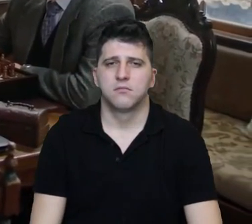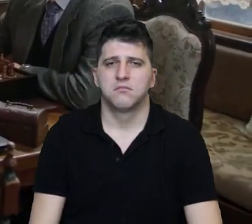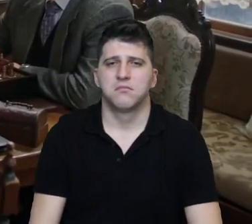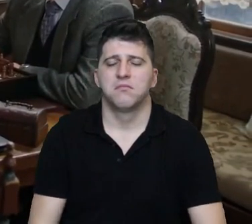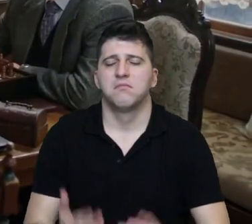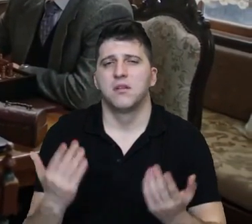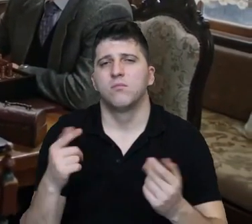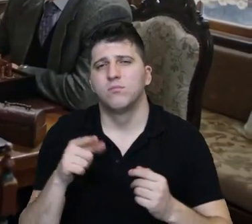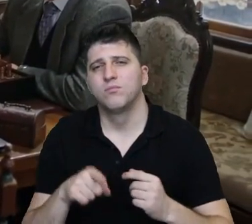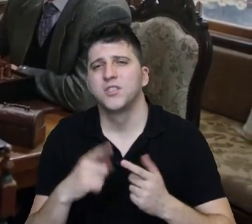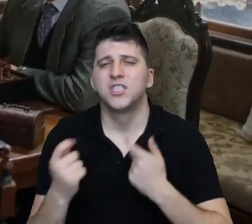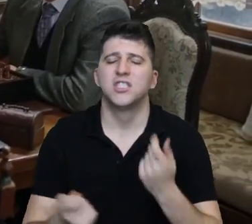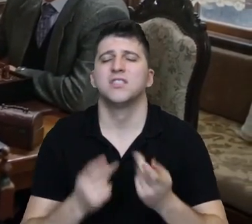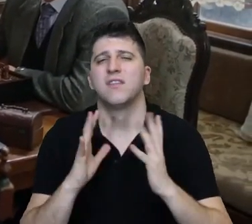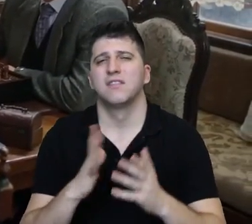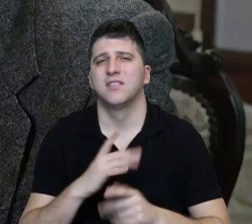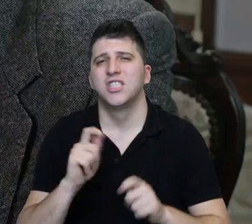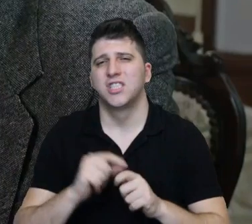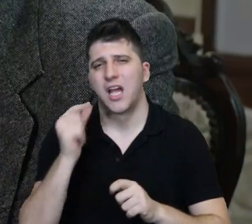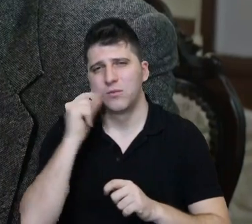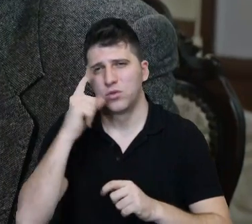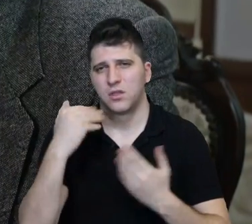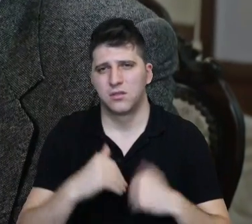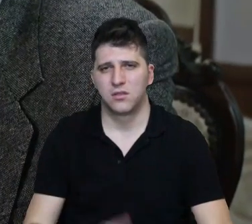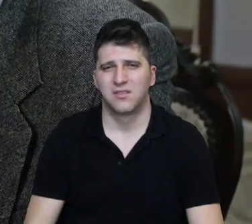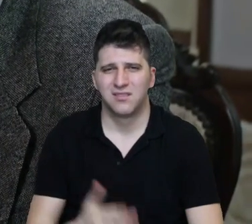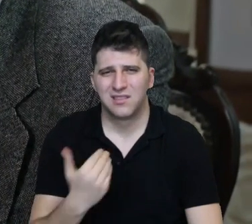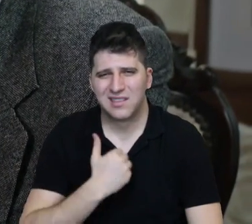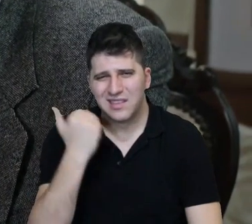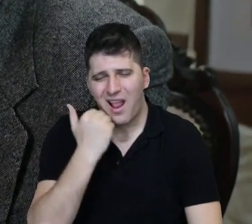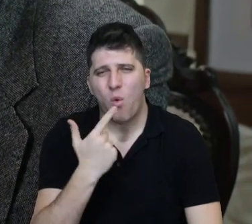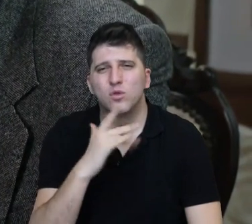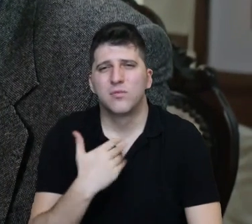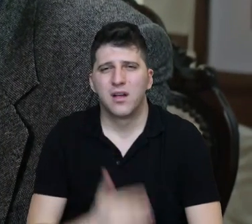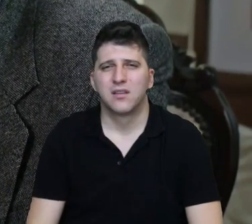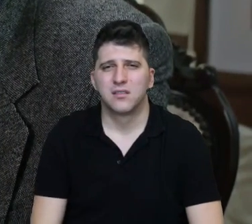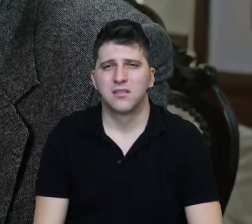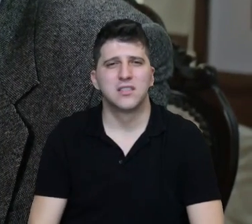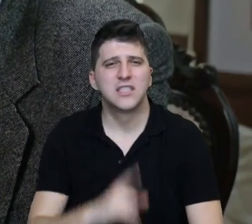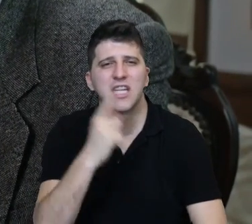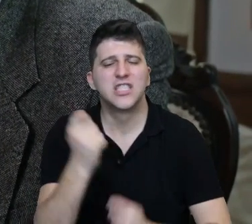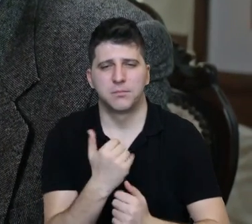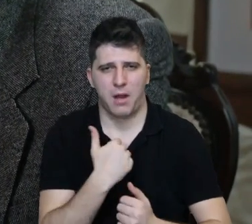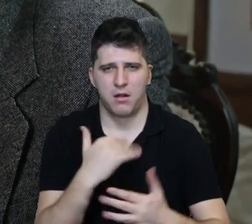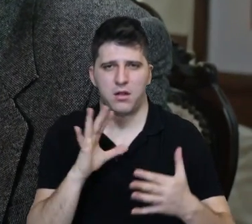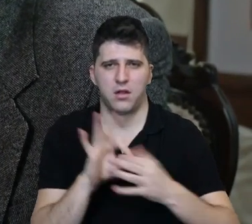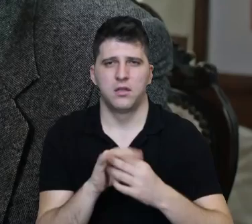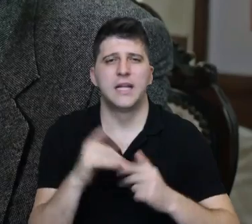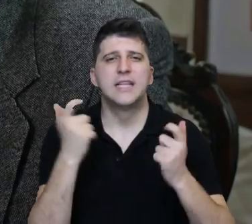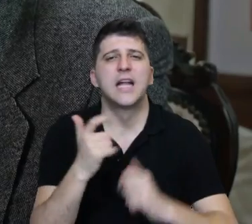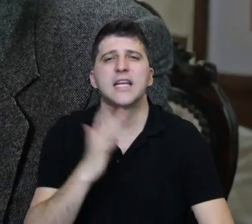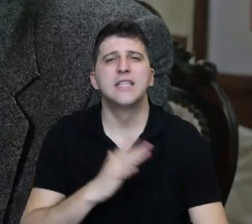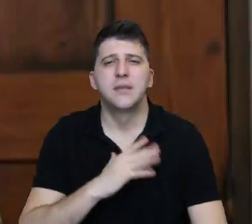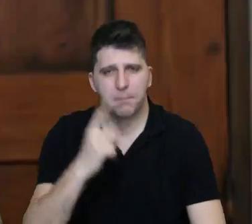Vallahi bu aralar biraz yoğunum ya, iş adamı olduğumdan. Bana maval okuma. Senin işin benimle. Nerede